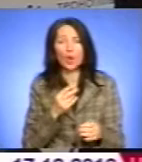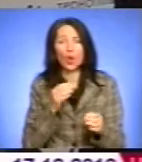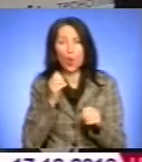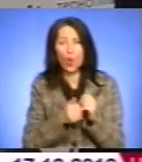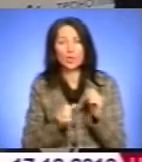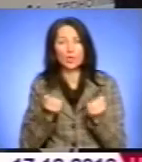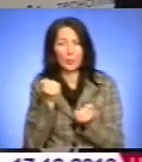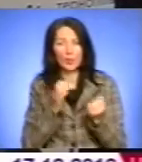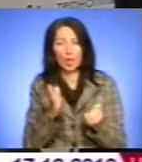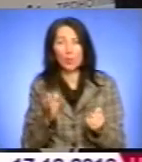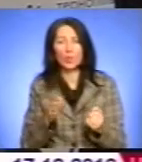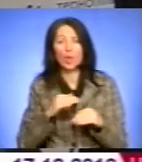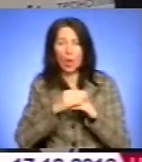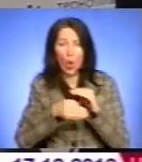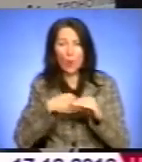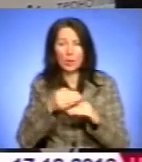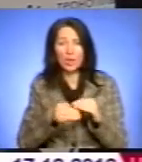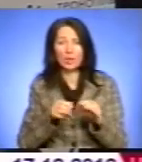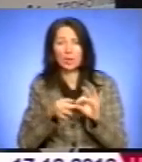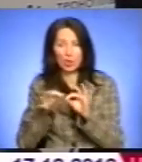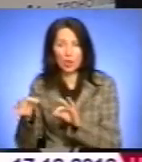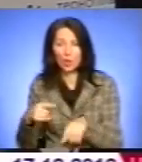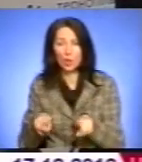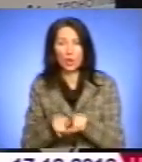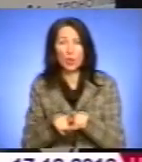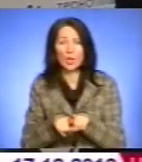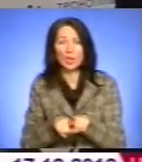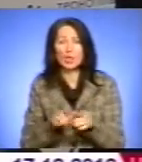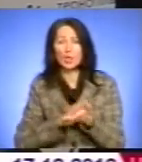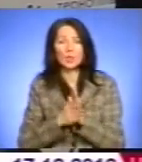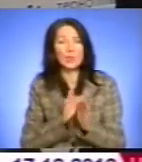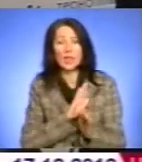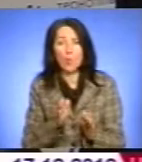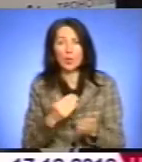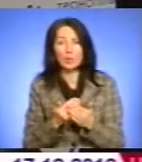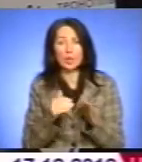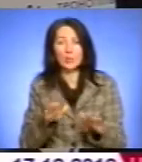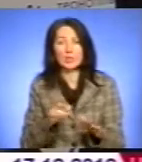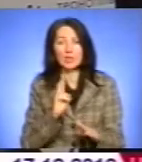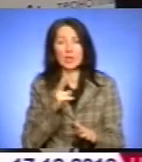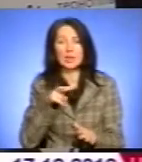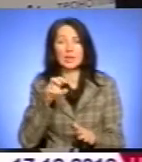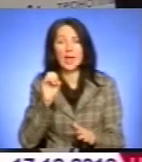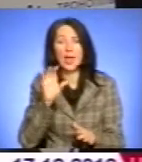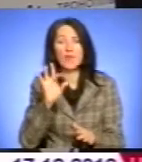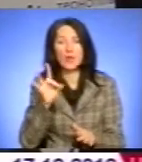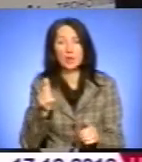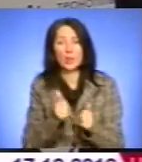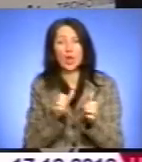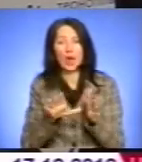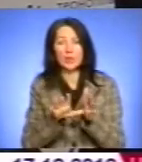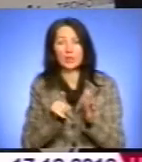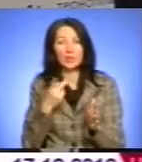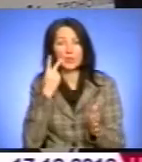такої критичної ситуації у нас би не було в таких місцях, як у нас от є клевер біля Ватри, знаєте, так? Там завжди виходить невеличкий